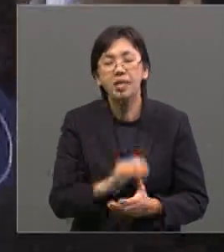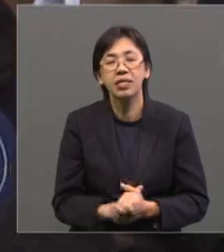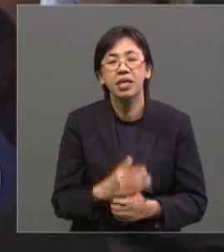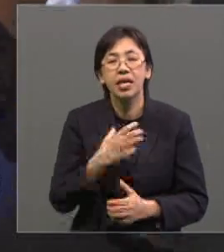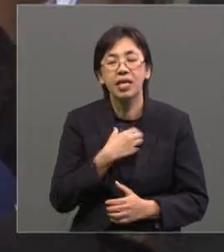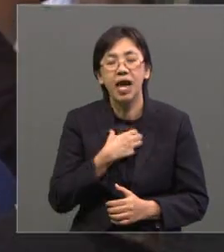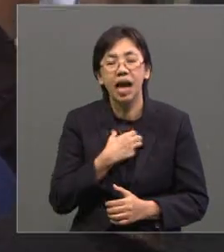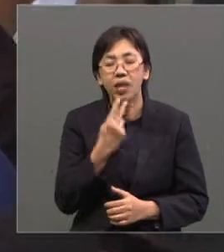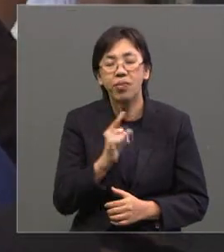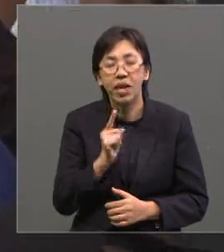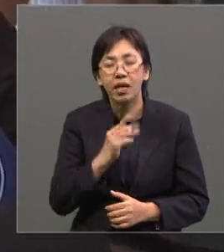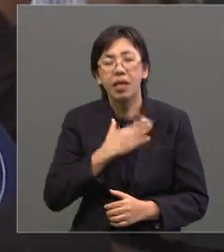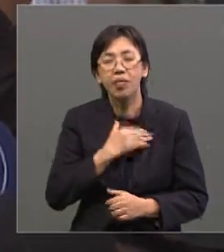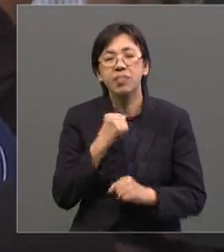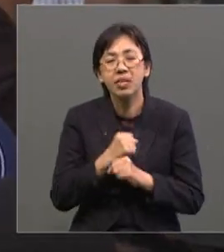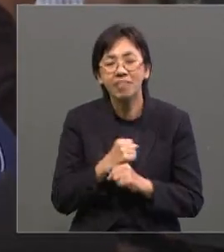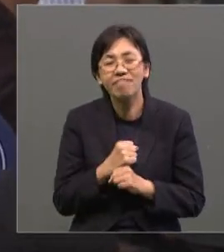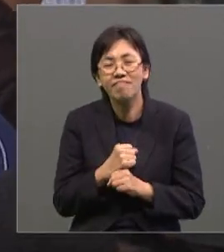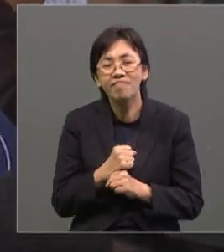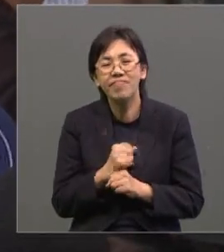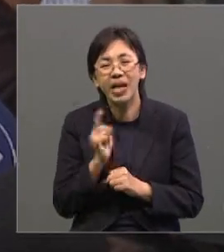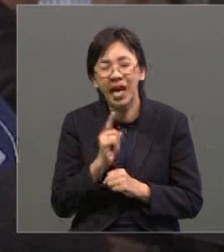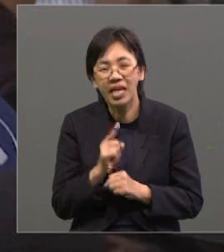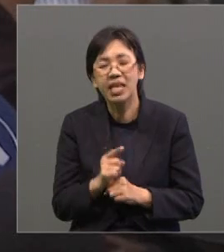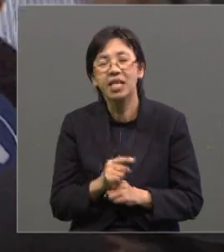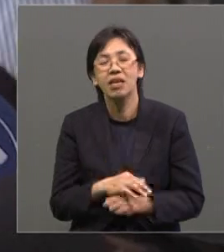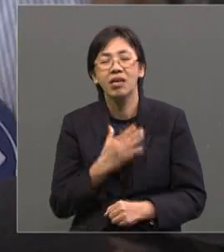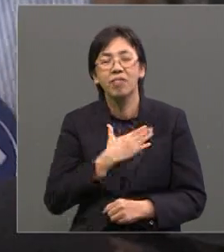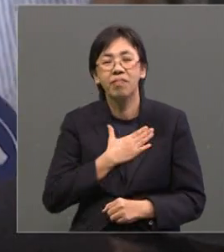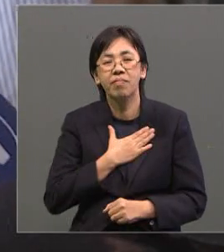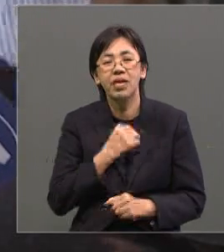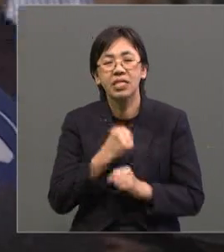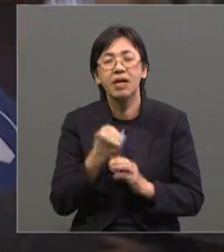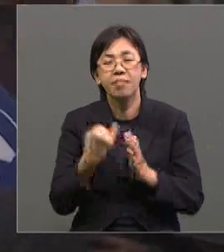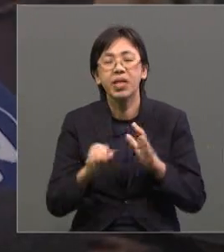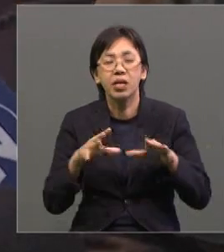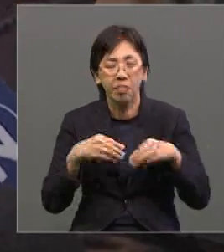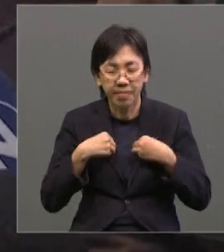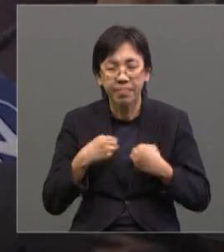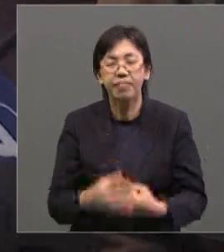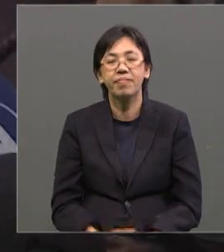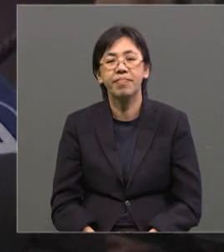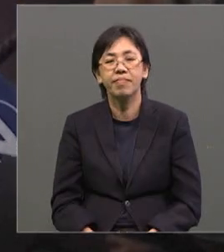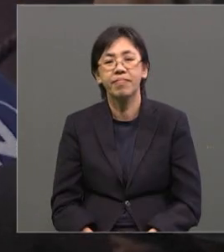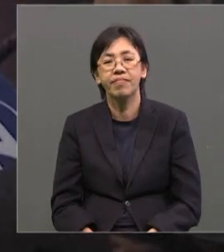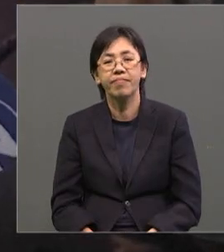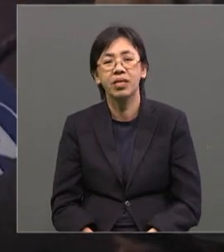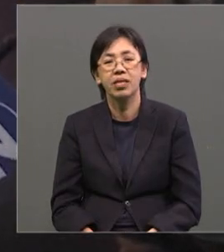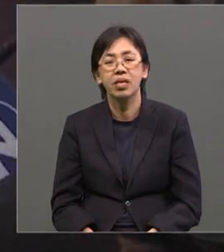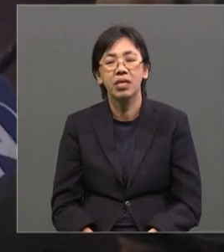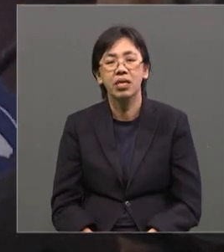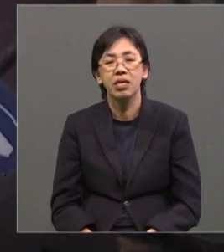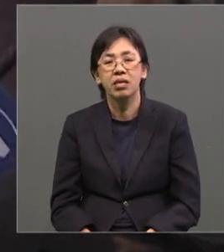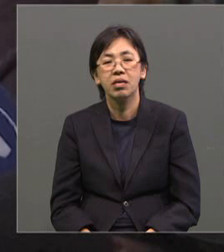ให้มองว่าสิ่งที่ผมทำไปคือผมกระทำแล้วก็ยอมรับผิดครับผมอยากให้เรื่